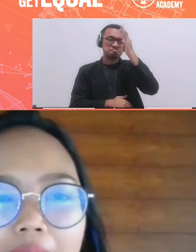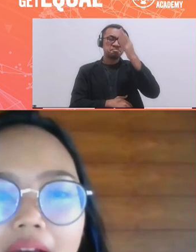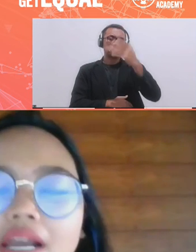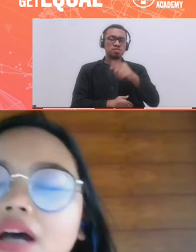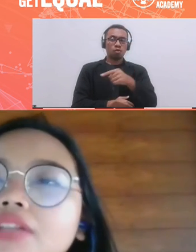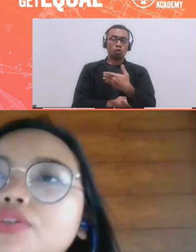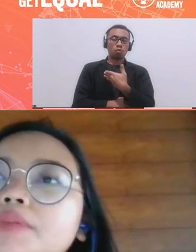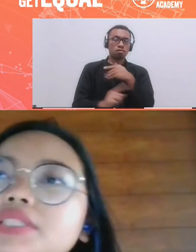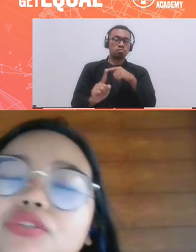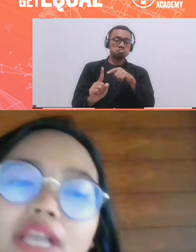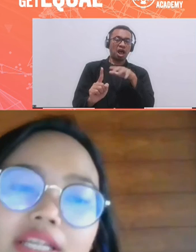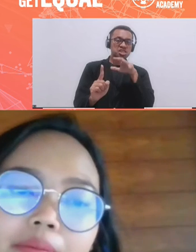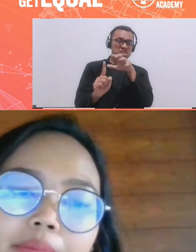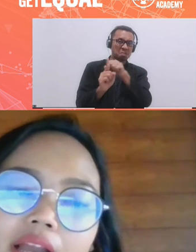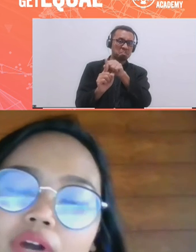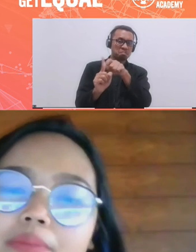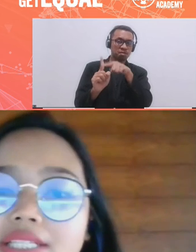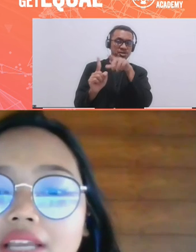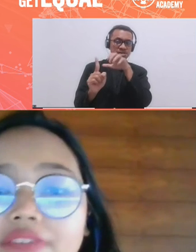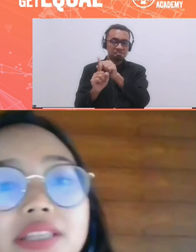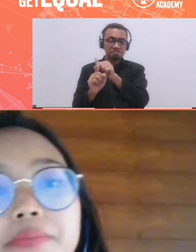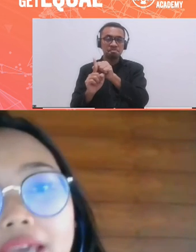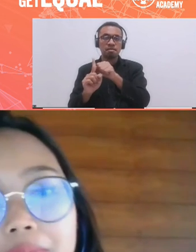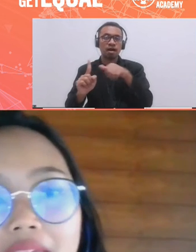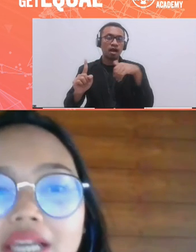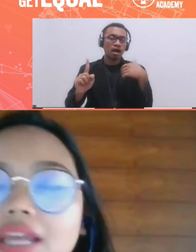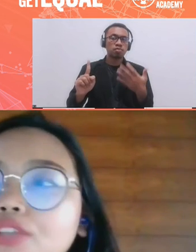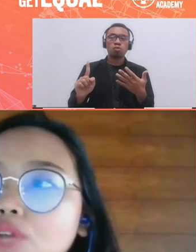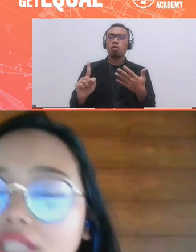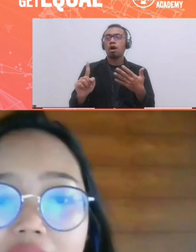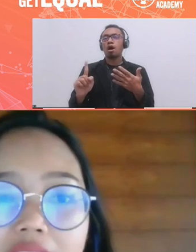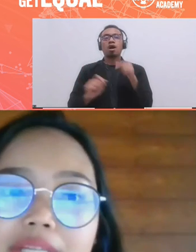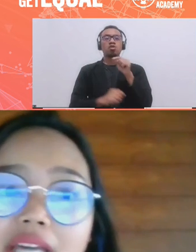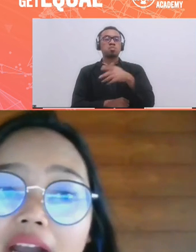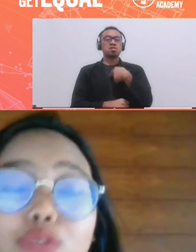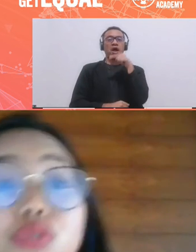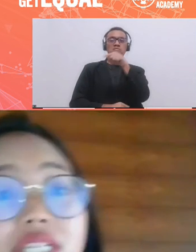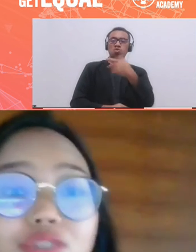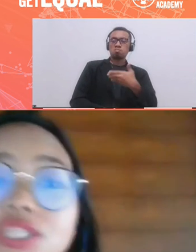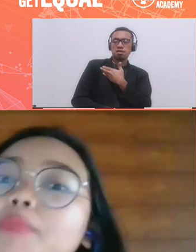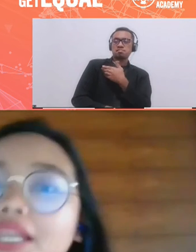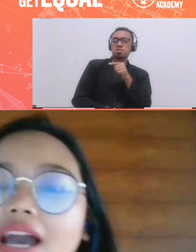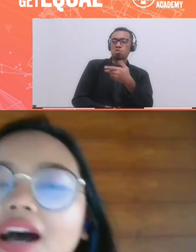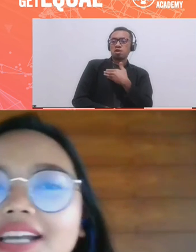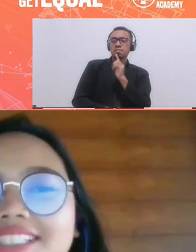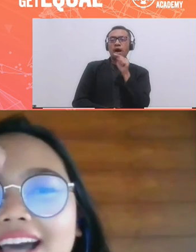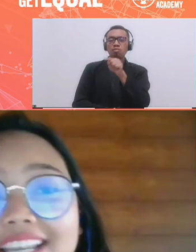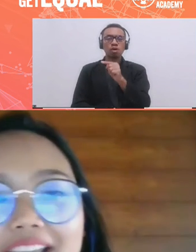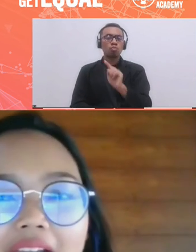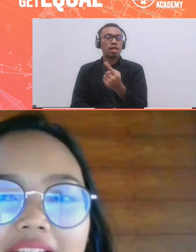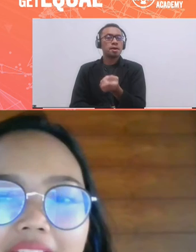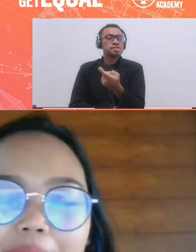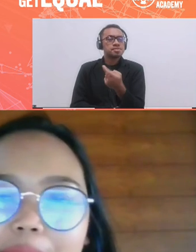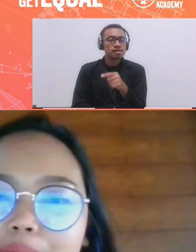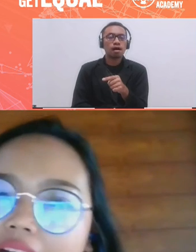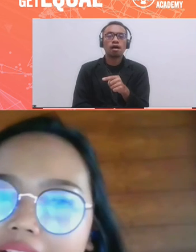mengintimidasi korban. Terus habis itu tadi ya melakukan banyak sekali victim blaming, dan itu juga terjadi di masyarakat, khususnya di sosial media. Di saat